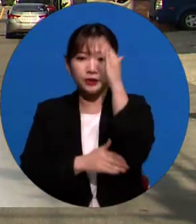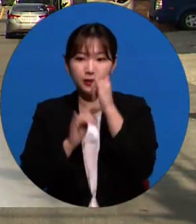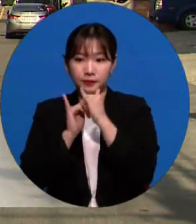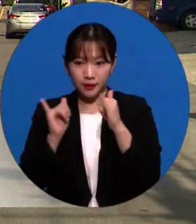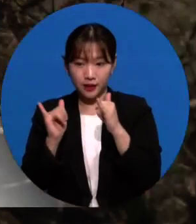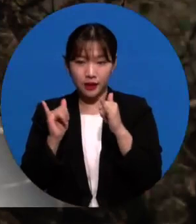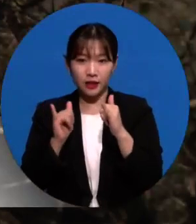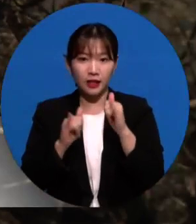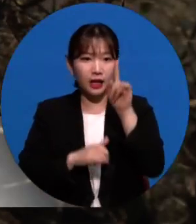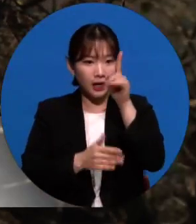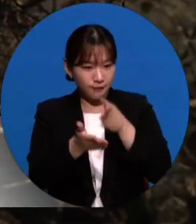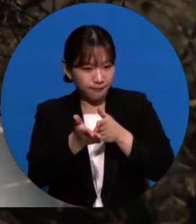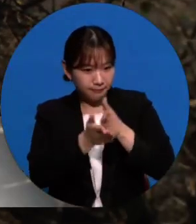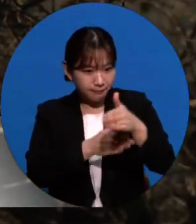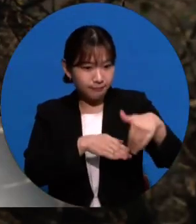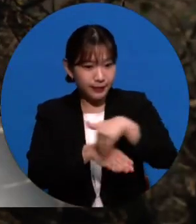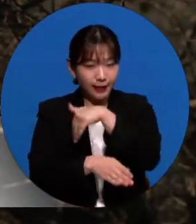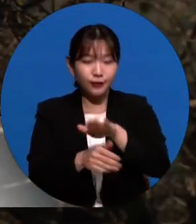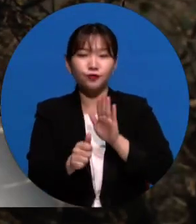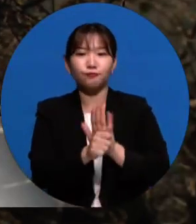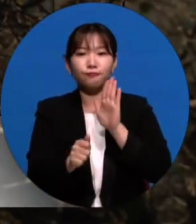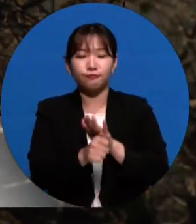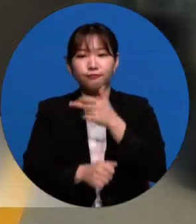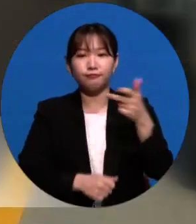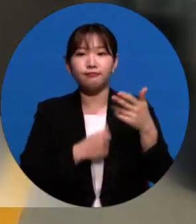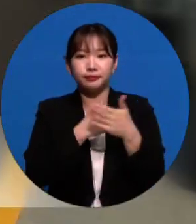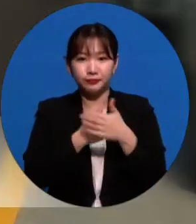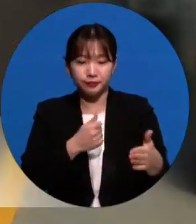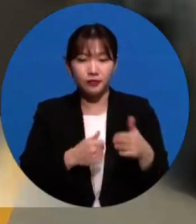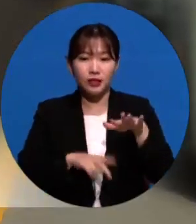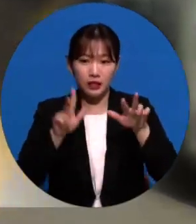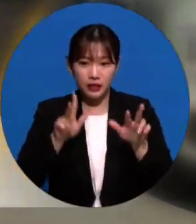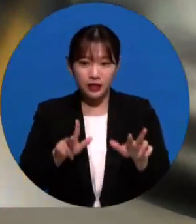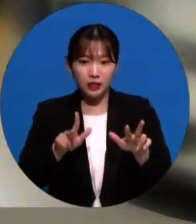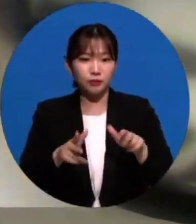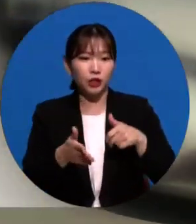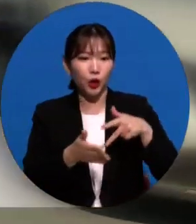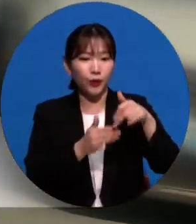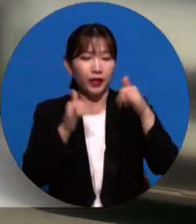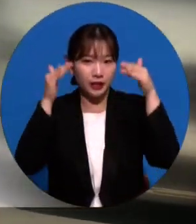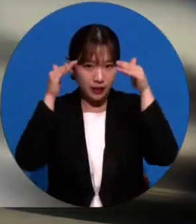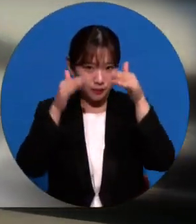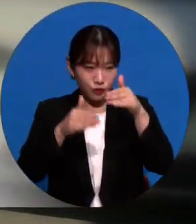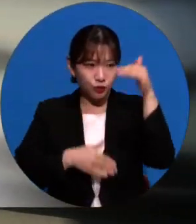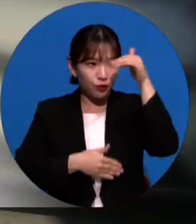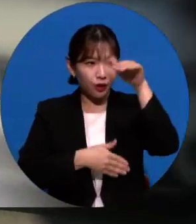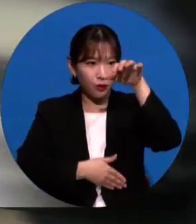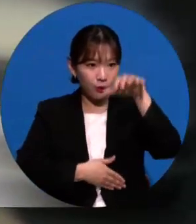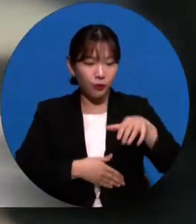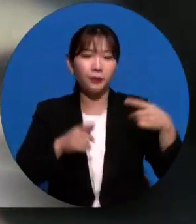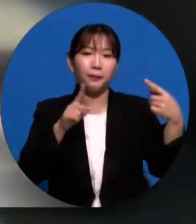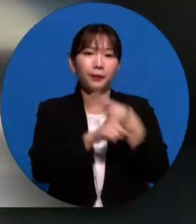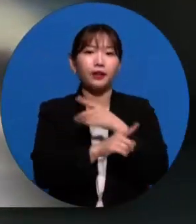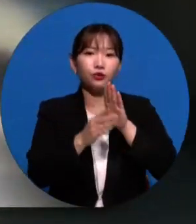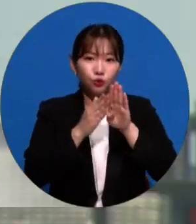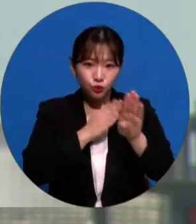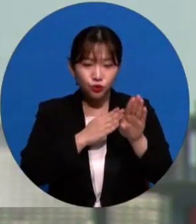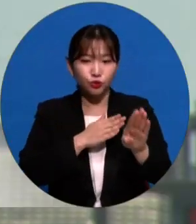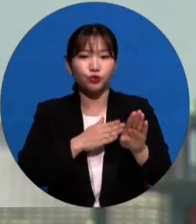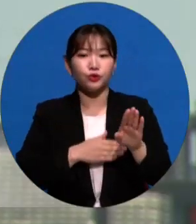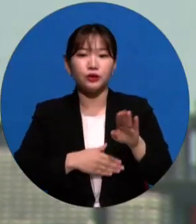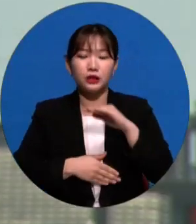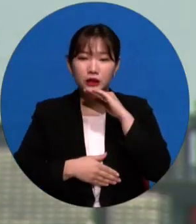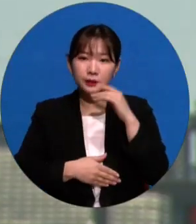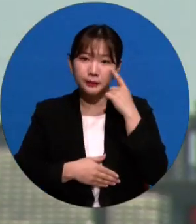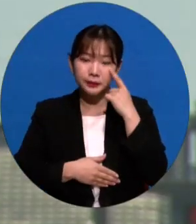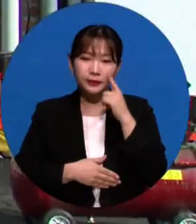시민들이 일방통행을 지지하고 있는 만큼 일단 보행자 중심의 관광지로 바꿔놓고 추이를